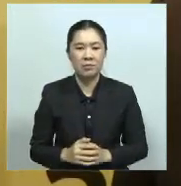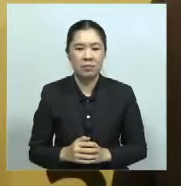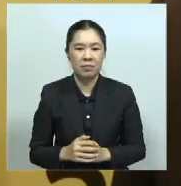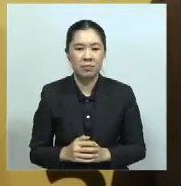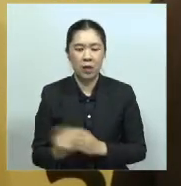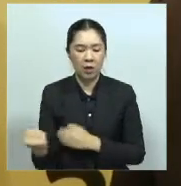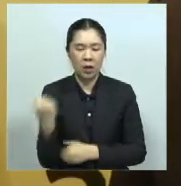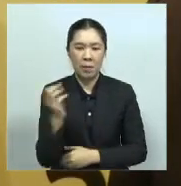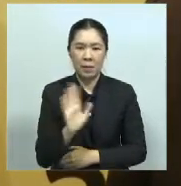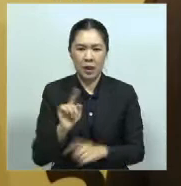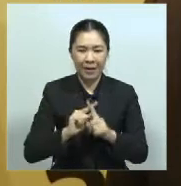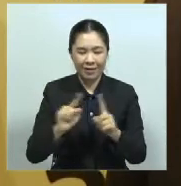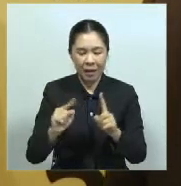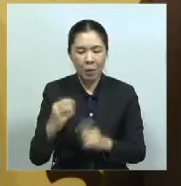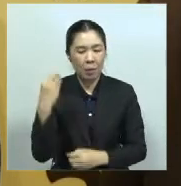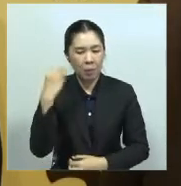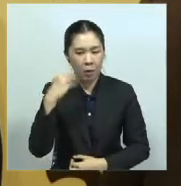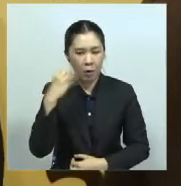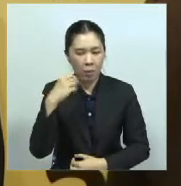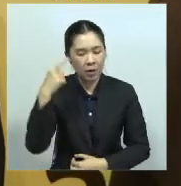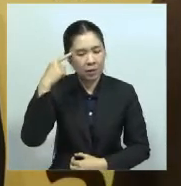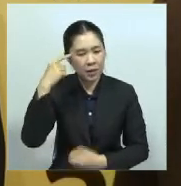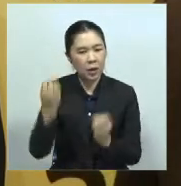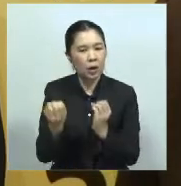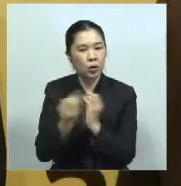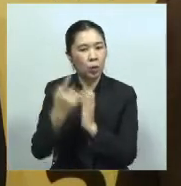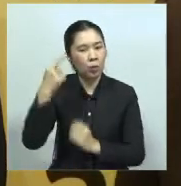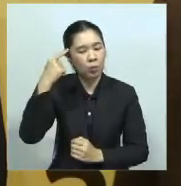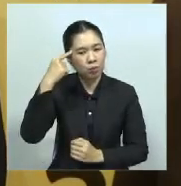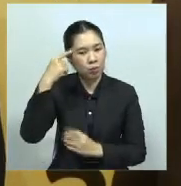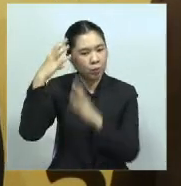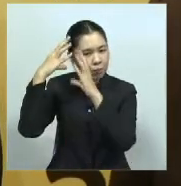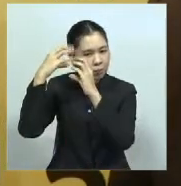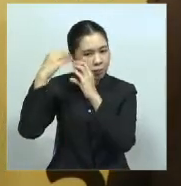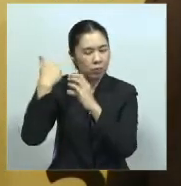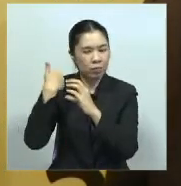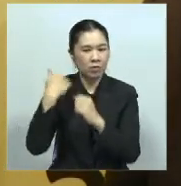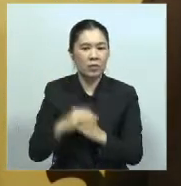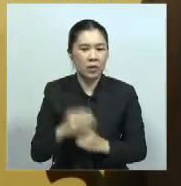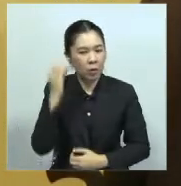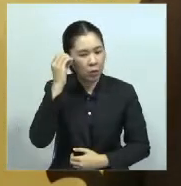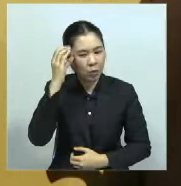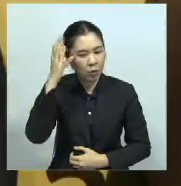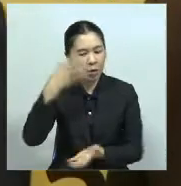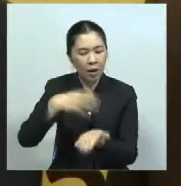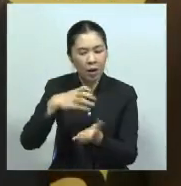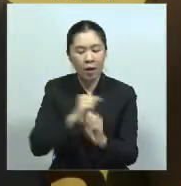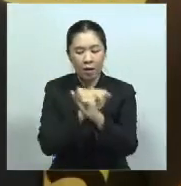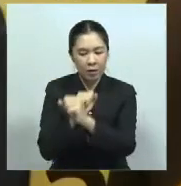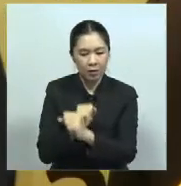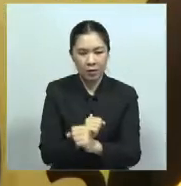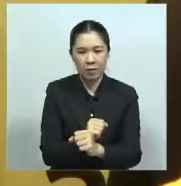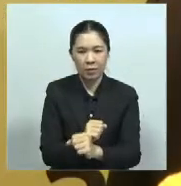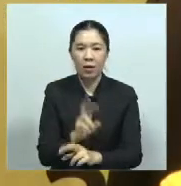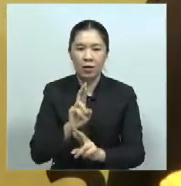แต่ถ้ามาใช้บ่อยๆมันก็มีผลต่อสมองเหมือนกันซึ่งเป็นเรื่องที่ต้องให้ความรู้เฝ้าระวังป้องกันเหมือนกันครับทุกประเทศที่คุยกัน